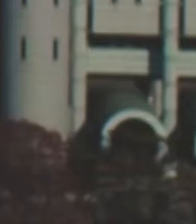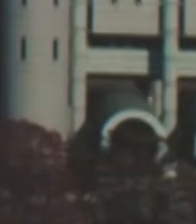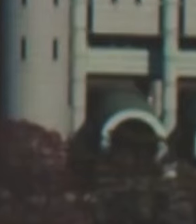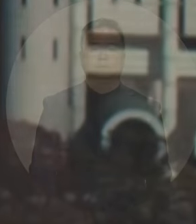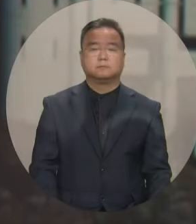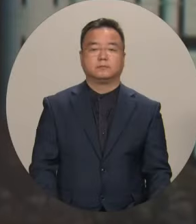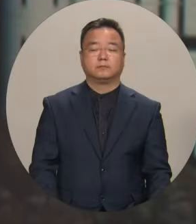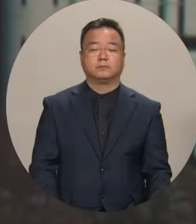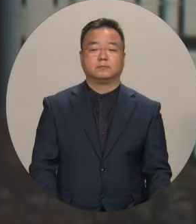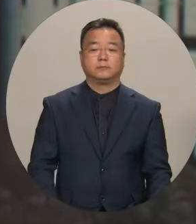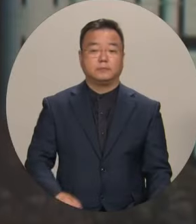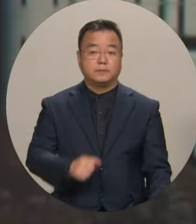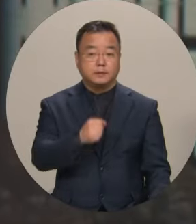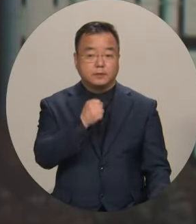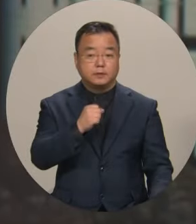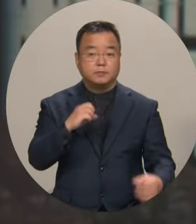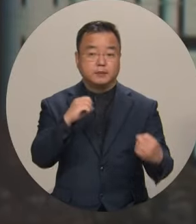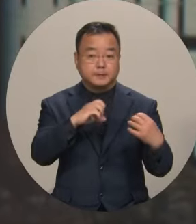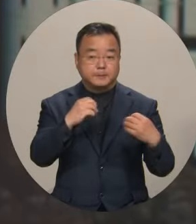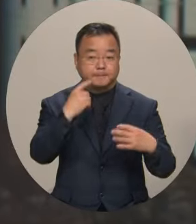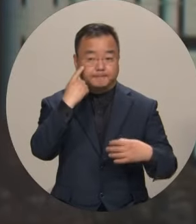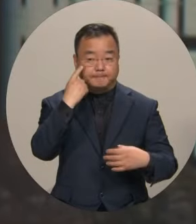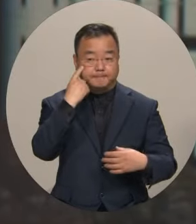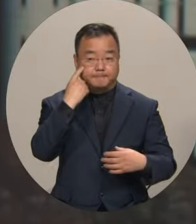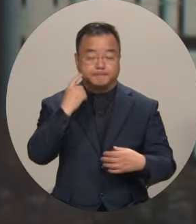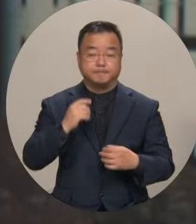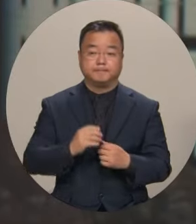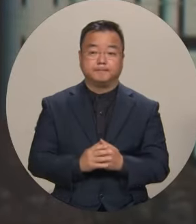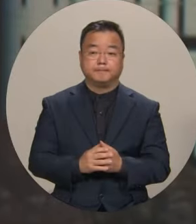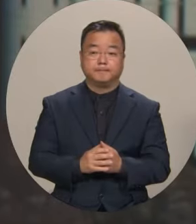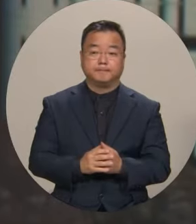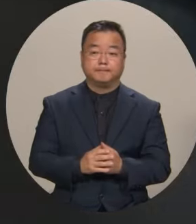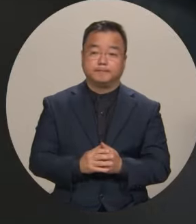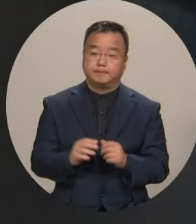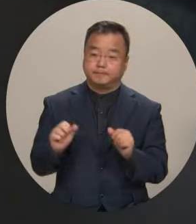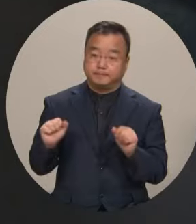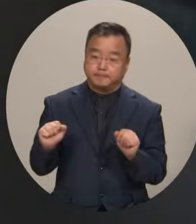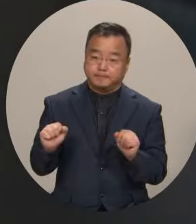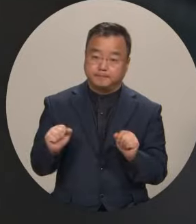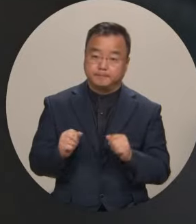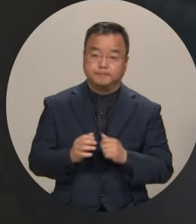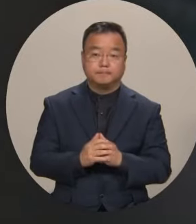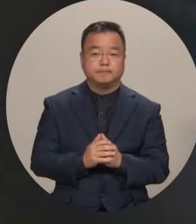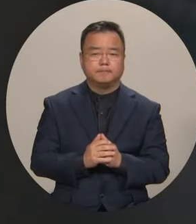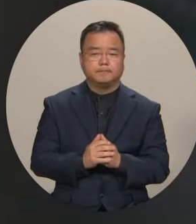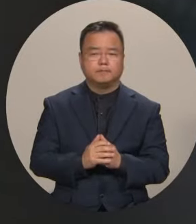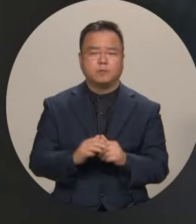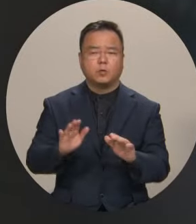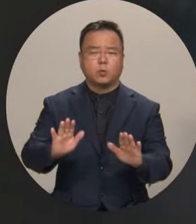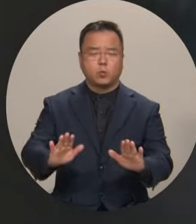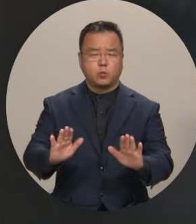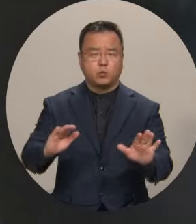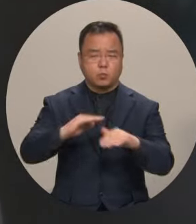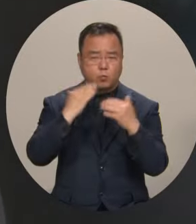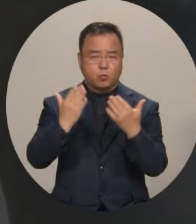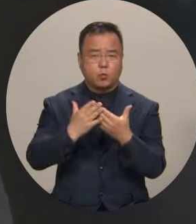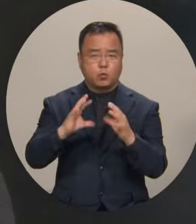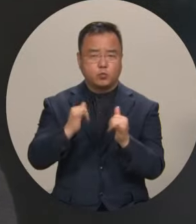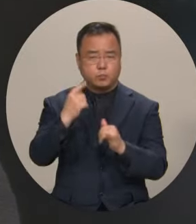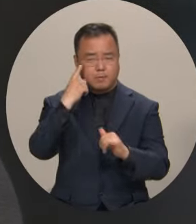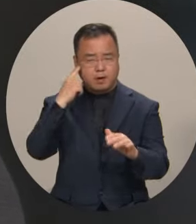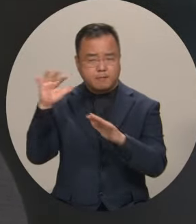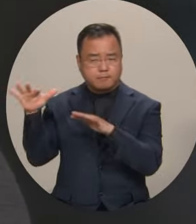네 취재 기자 조금 더 자세히 살펴보겠습니다 금창훈 기자 나와 있습니다 어서 오세요 안녕하세요 정말 오늘 온국민의 시선이